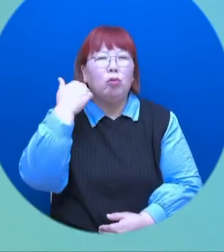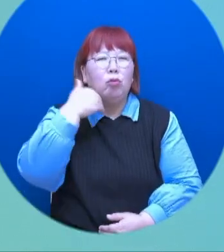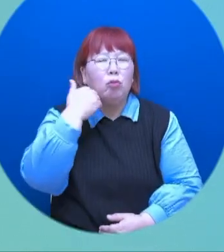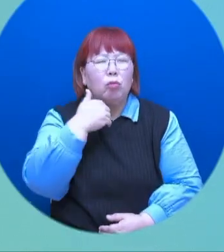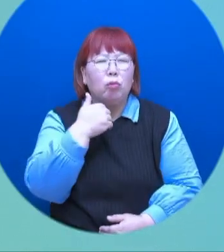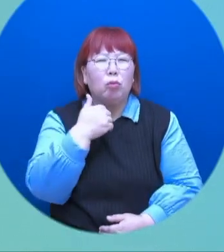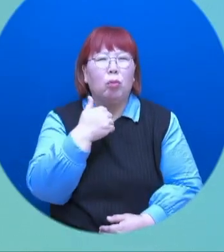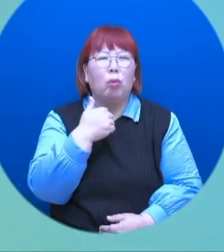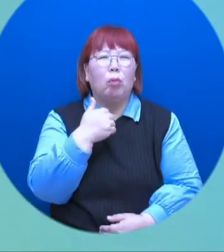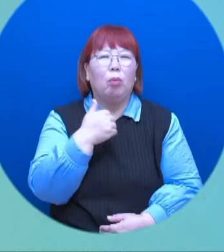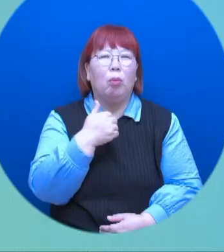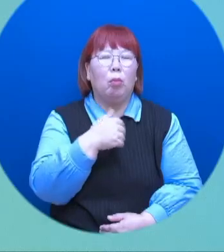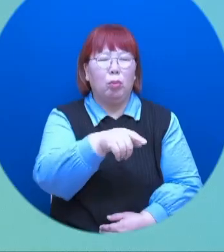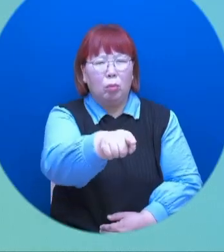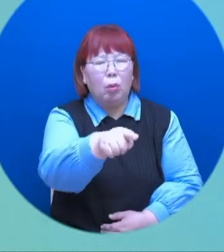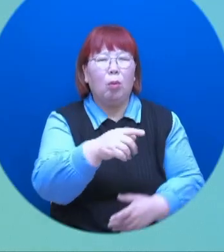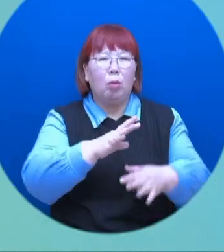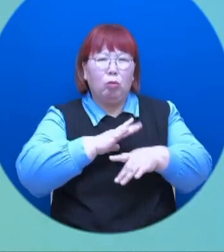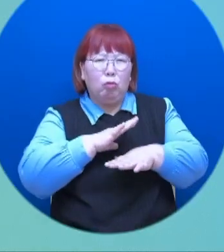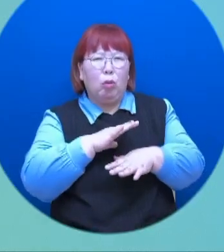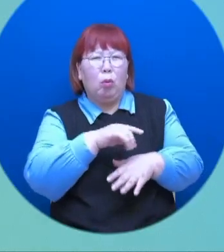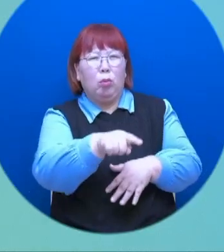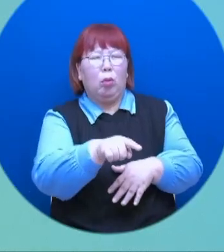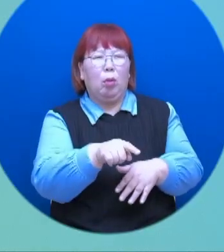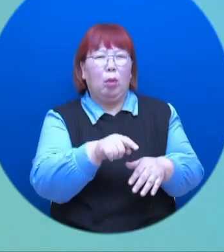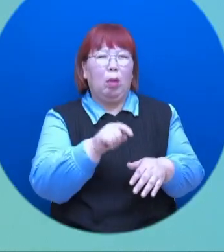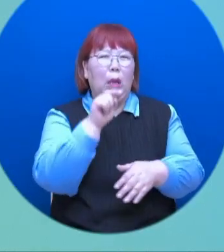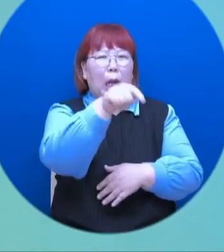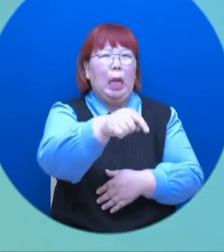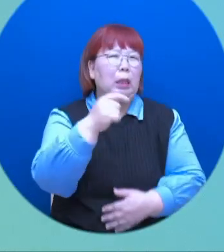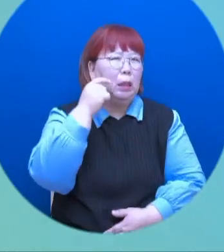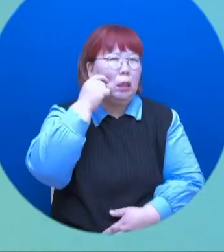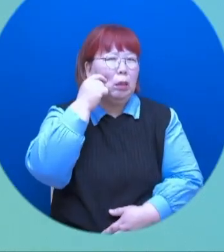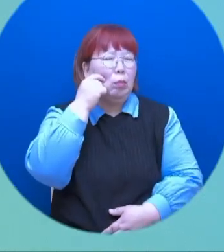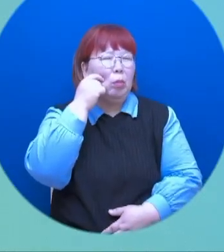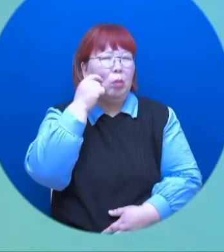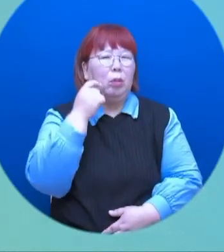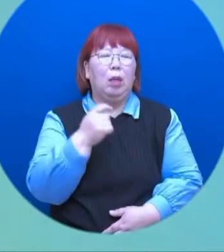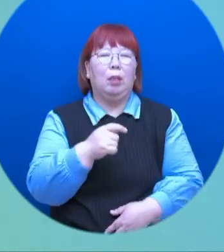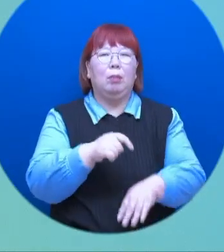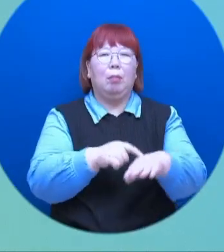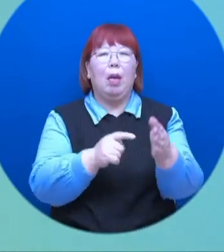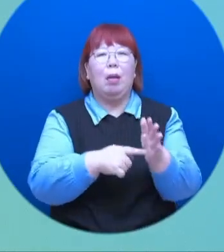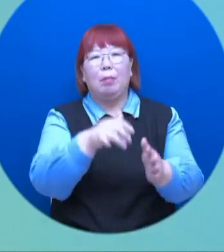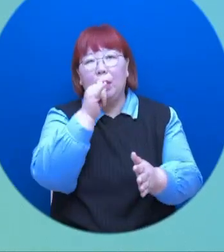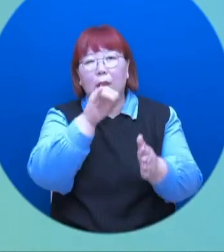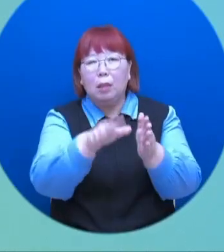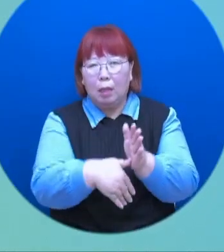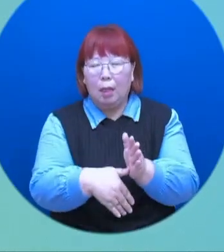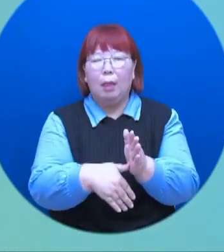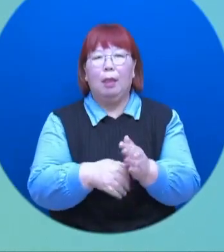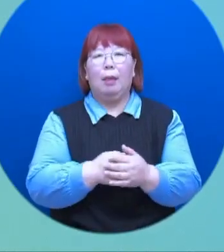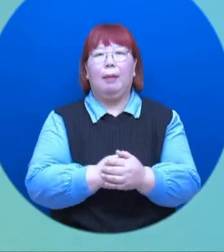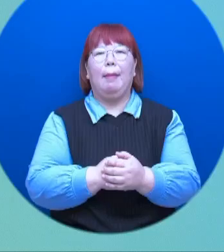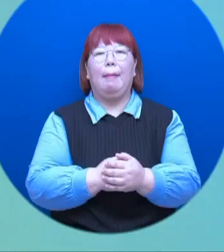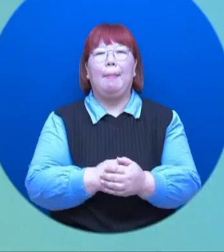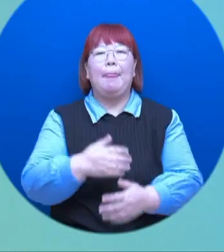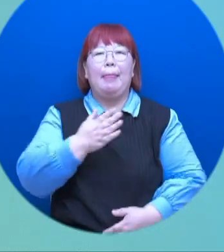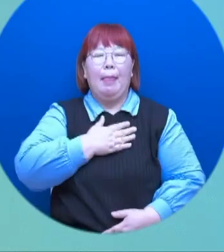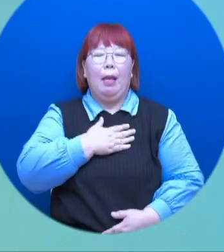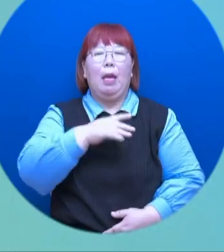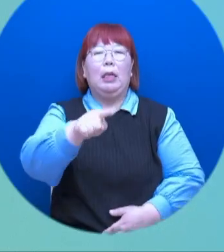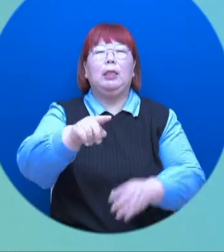누구도 두려워 떨며 그 헤브론에 갈 어망을 갖지 못하고 있을 그때 내가 그